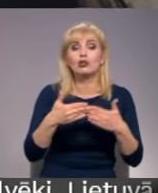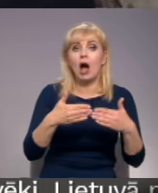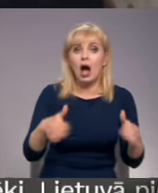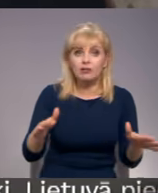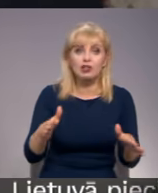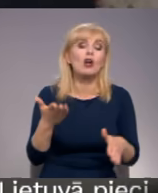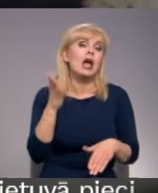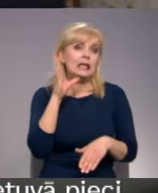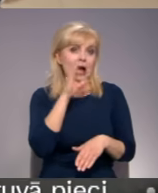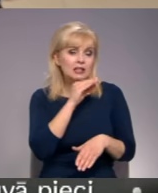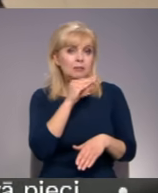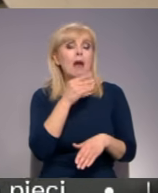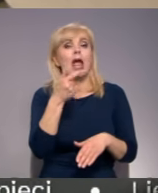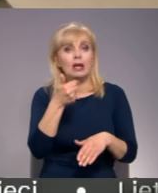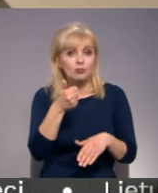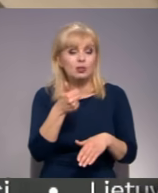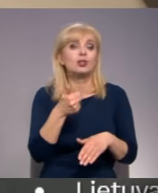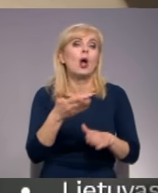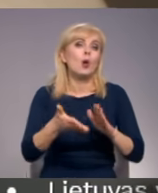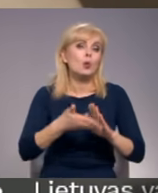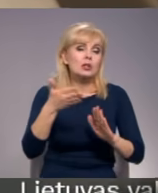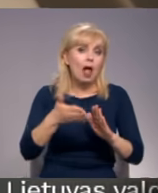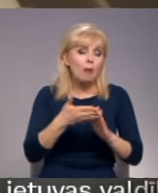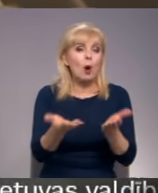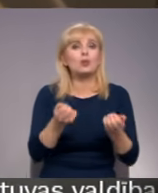kas iespējams atdzīvinās piebremzēto